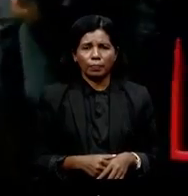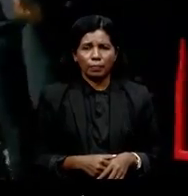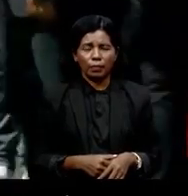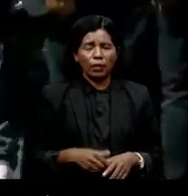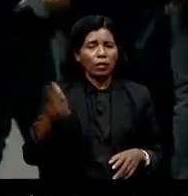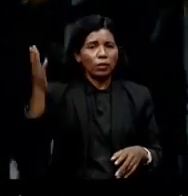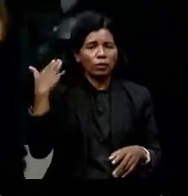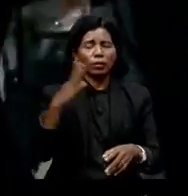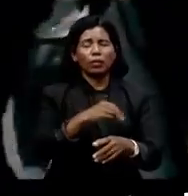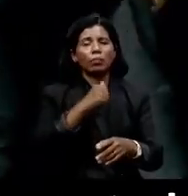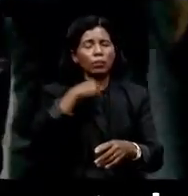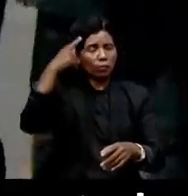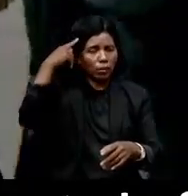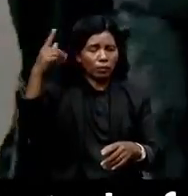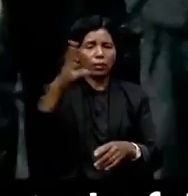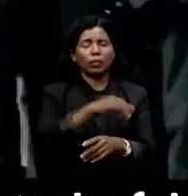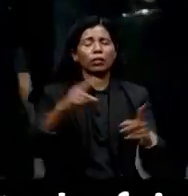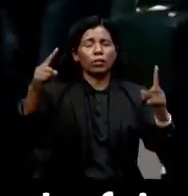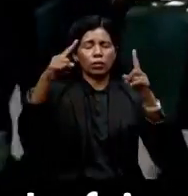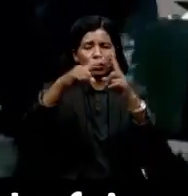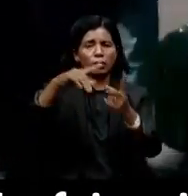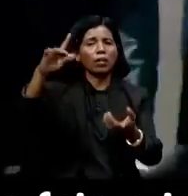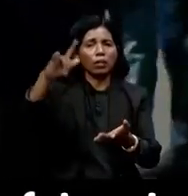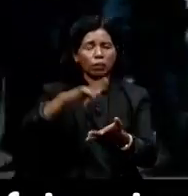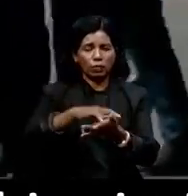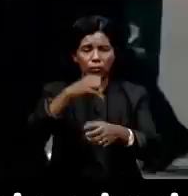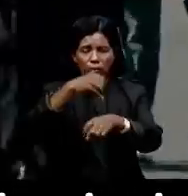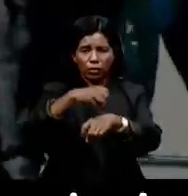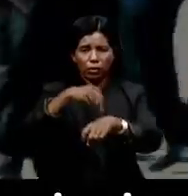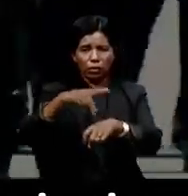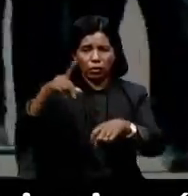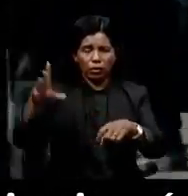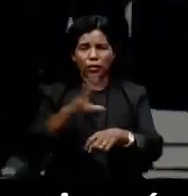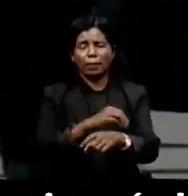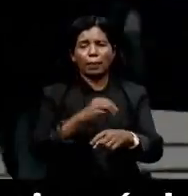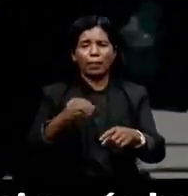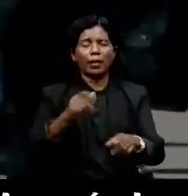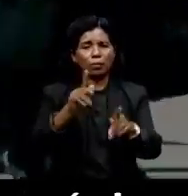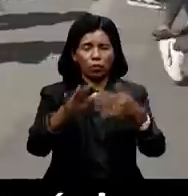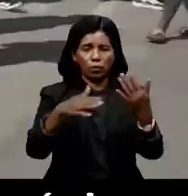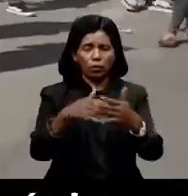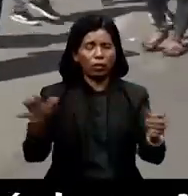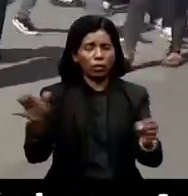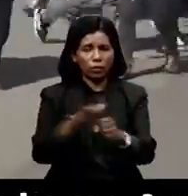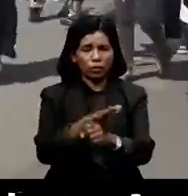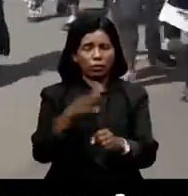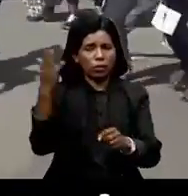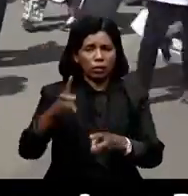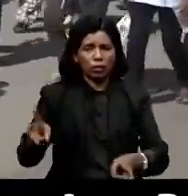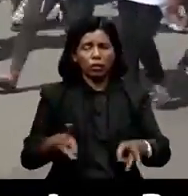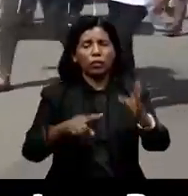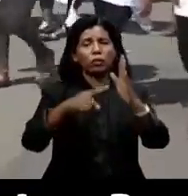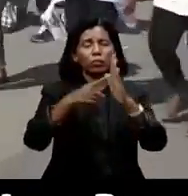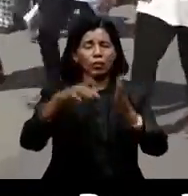Antes amu Papa Francisco toi aeroporto internacional Nicola Lobato com Morodili, peregrino sira na kuno oni estrada nini,